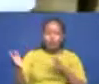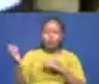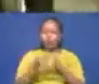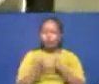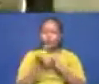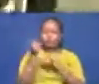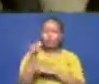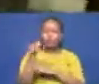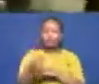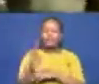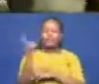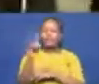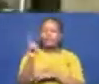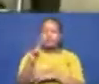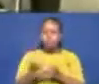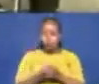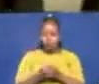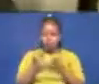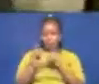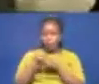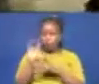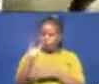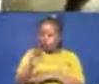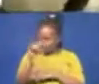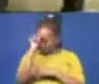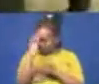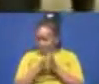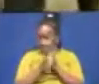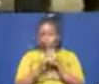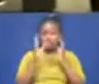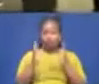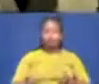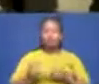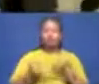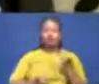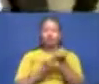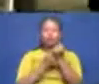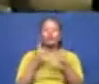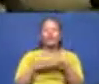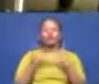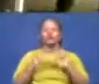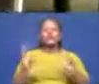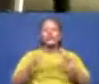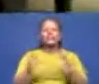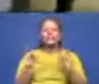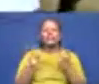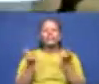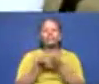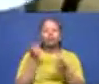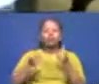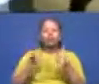Nairobi. Tarid Master alitoa mwito kwa serikali na wahisani kuwasaidia kifedha wanapoandaa timu ya taifa itakayoshiriki katika mashindano